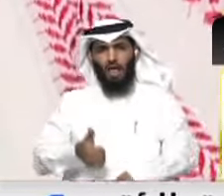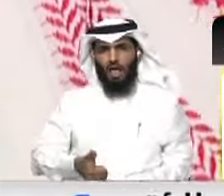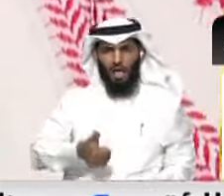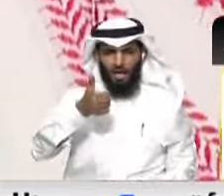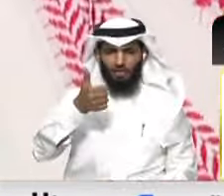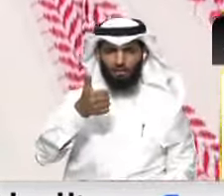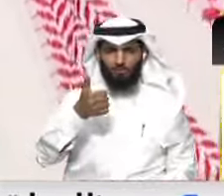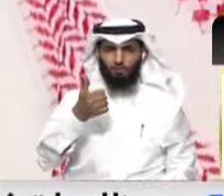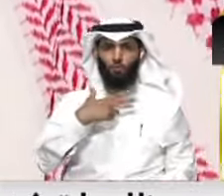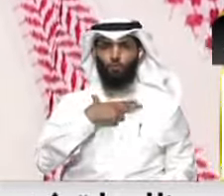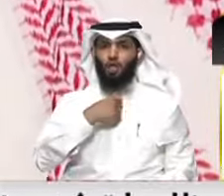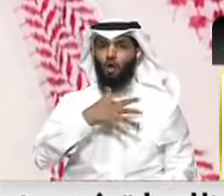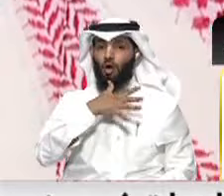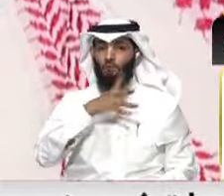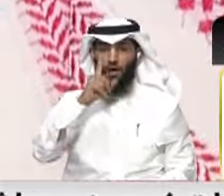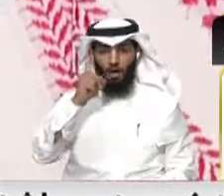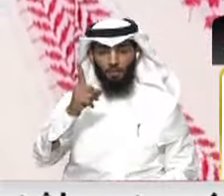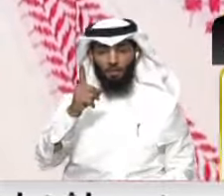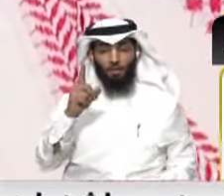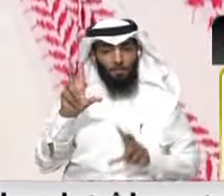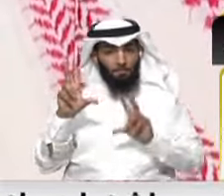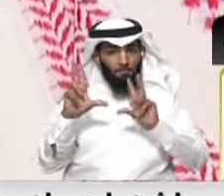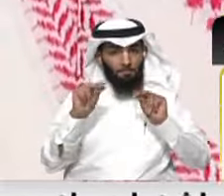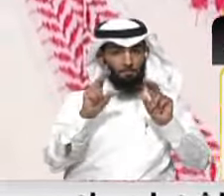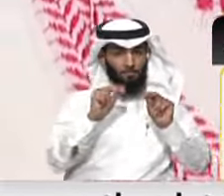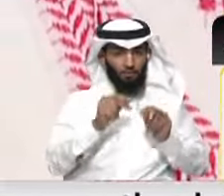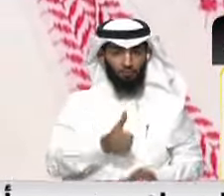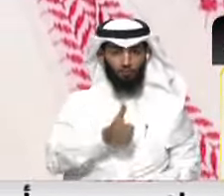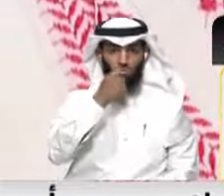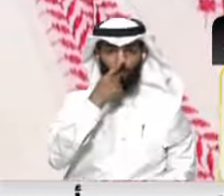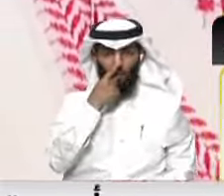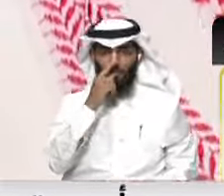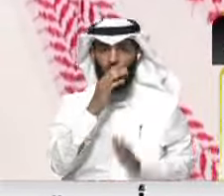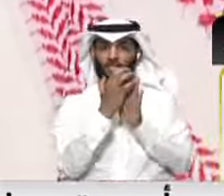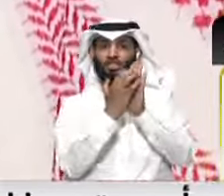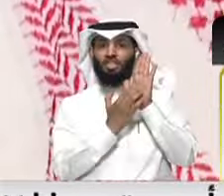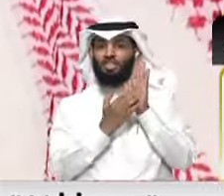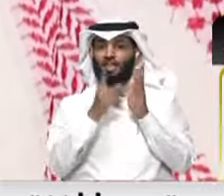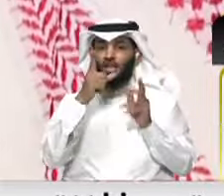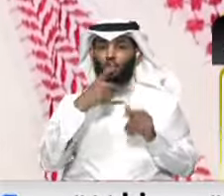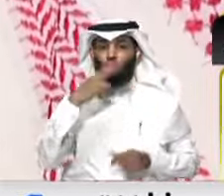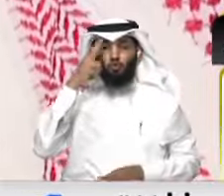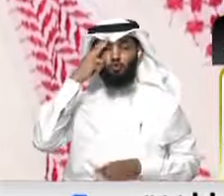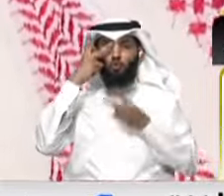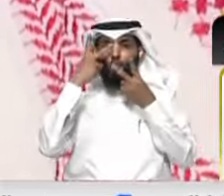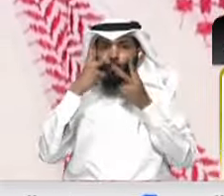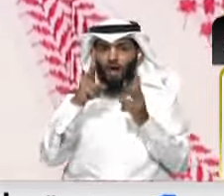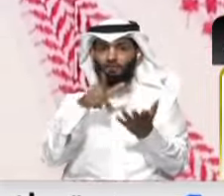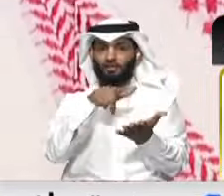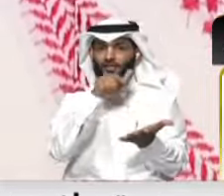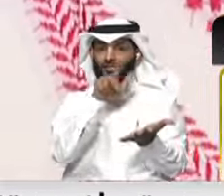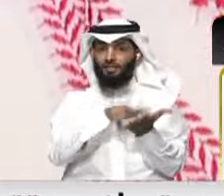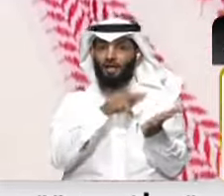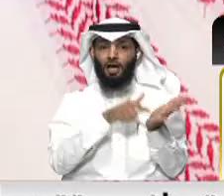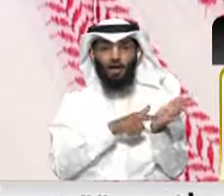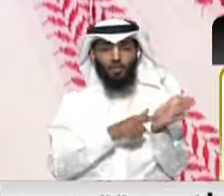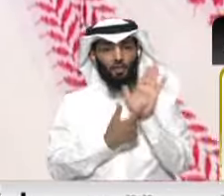لوزارة الأوقاف والحملات الموجودة في تصاريحهم وفي إجراءاتهم، والقدوم إلى وقت مناسب على أساس أن